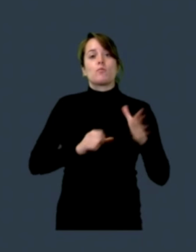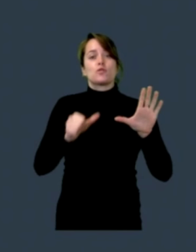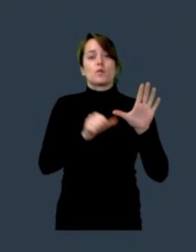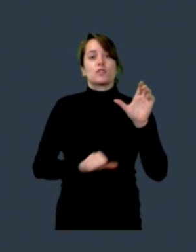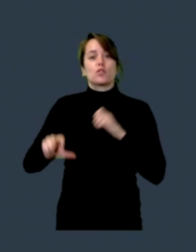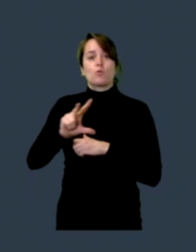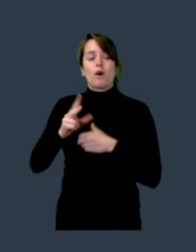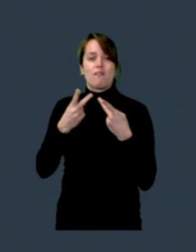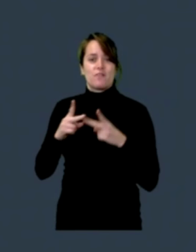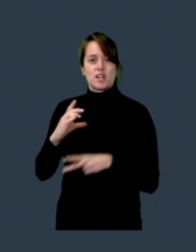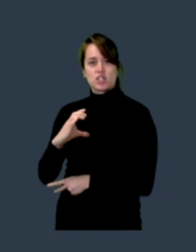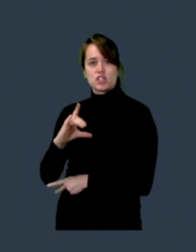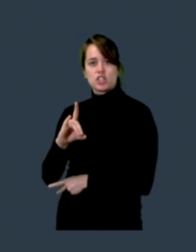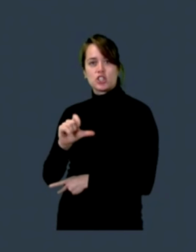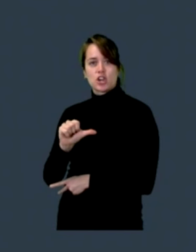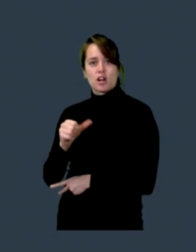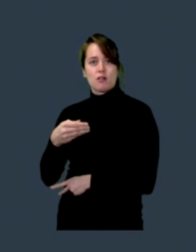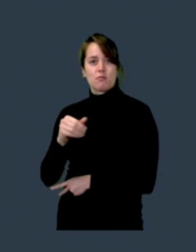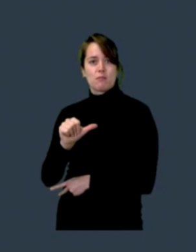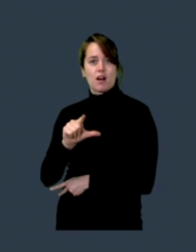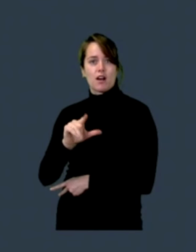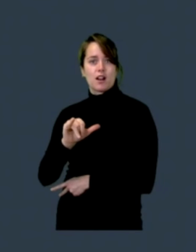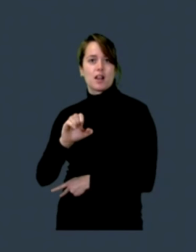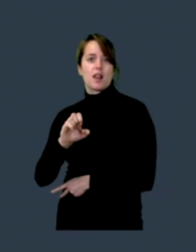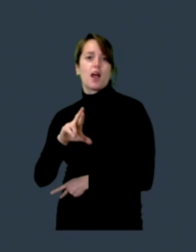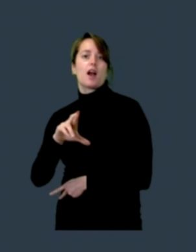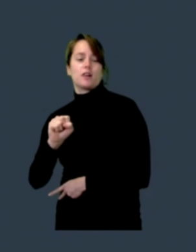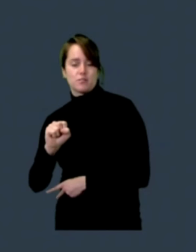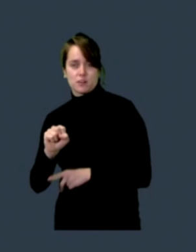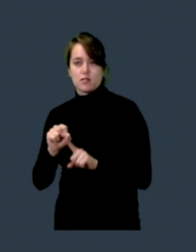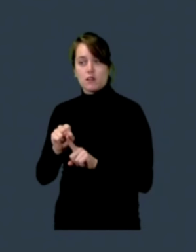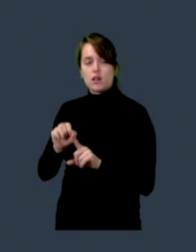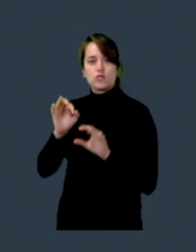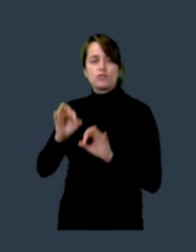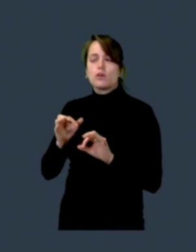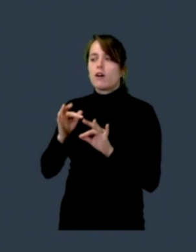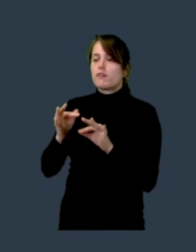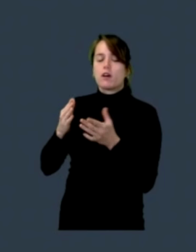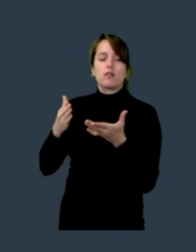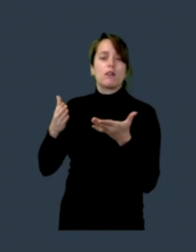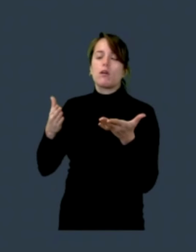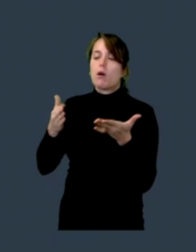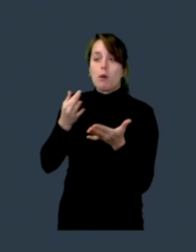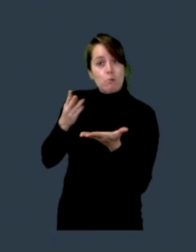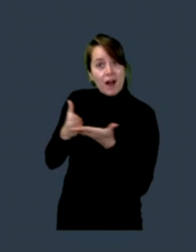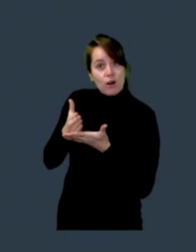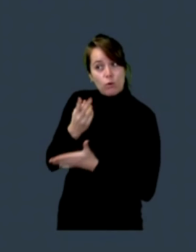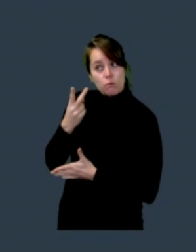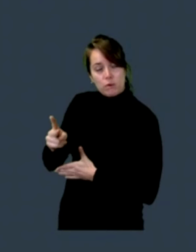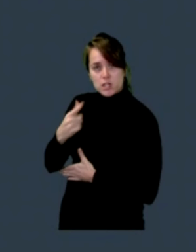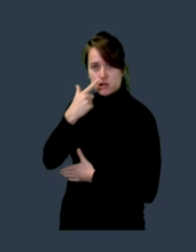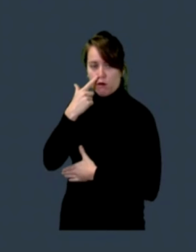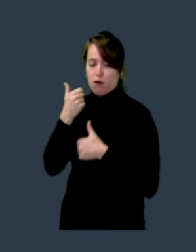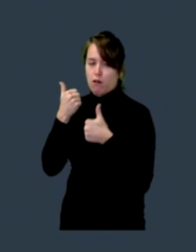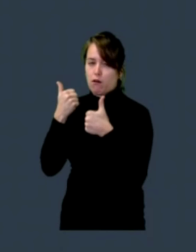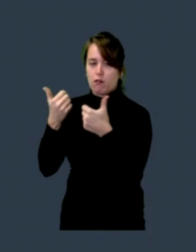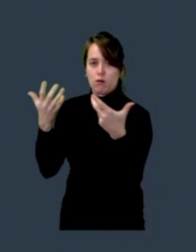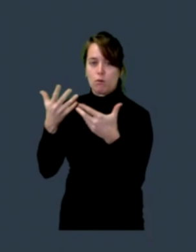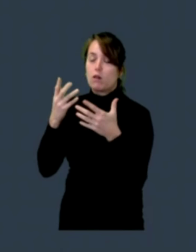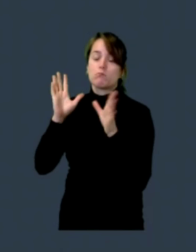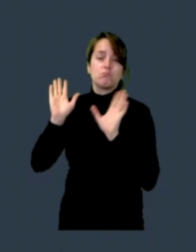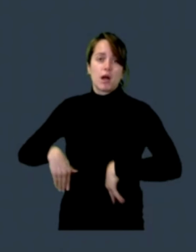qui est resté tout au long de son parcours, et je trouve que c'est une belle leçon, quelles que soient les responsabilités nationales qu'il a exercées, un passionné de l'engagement